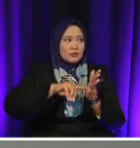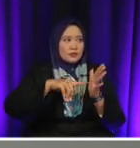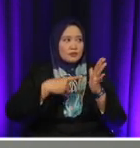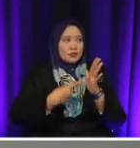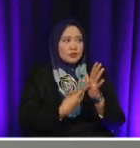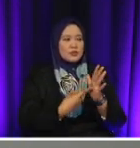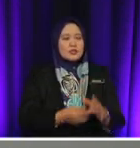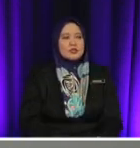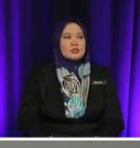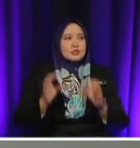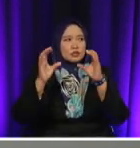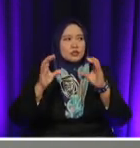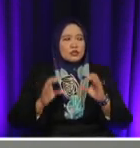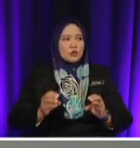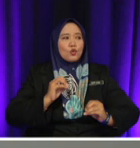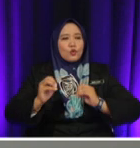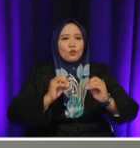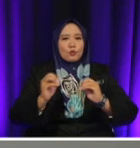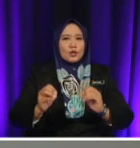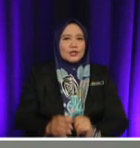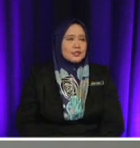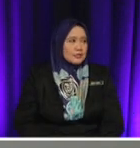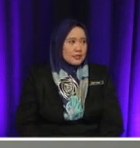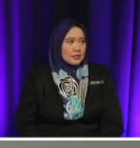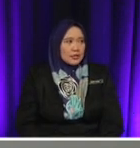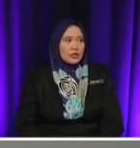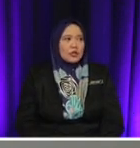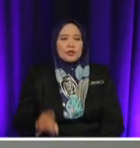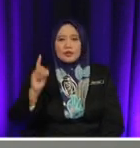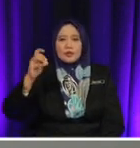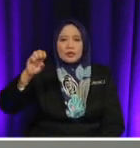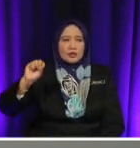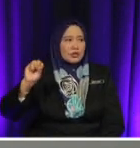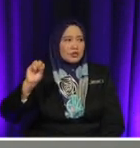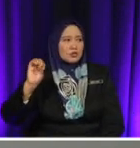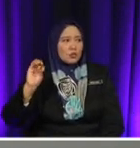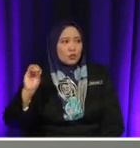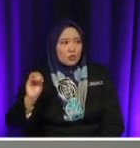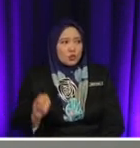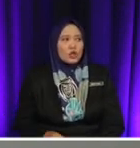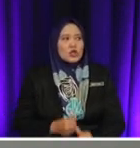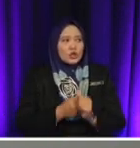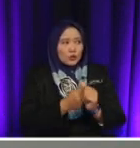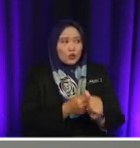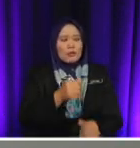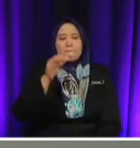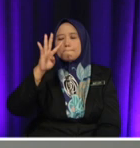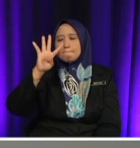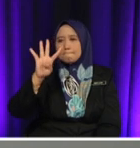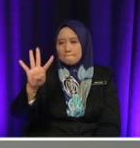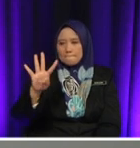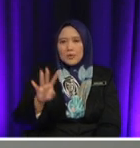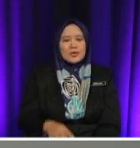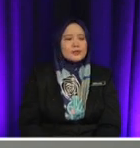jawab untuk definisi secara operasi ini berdasarkan kepada EMP ciri penentu okey kita jawab ini